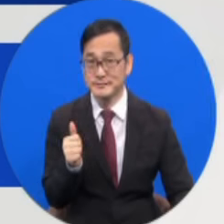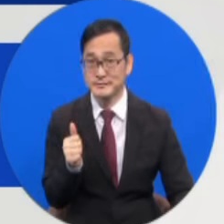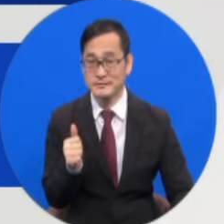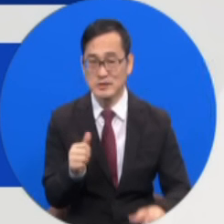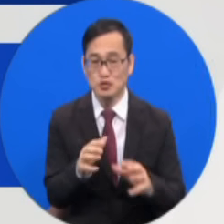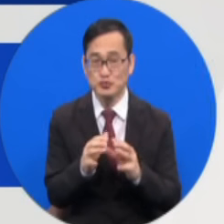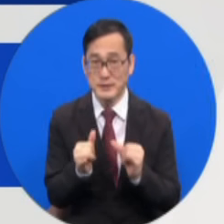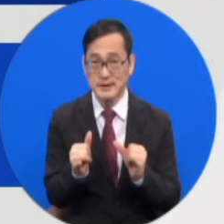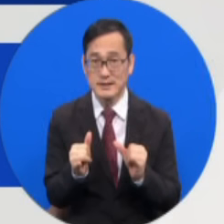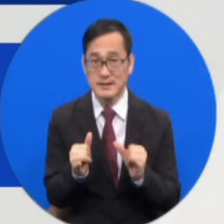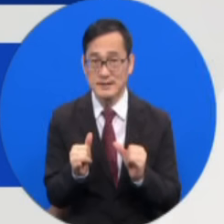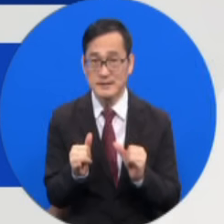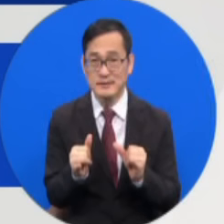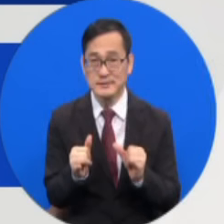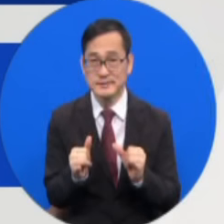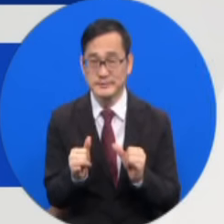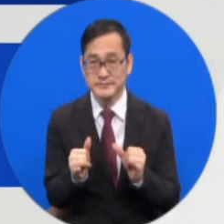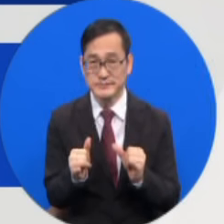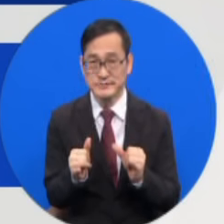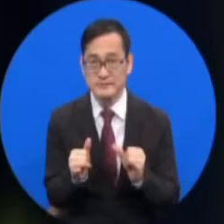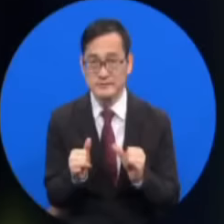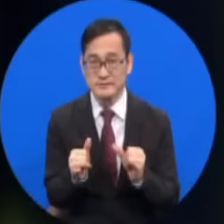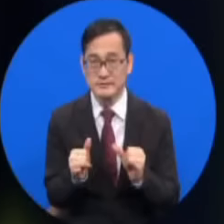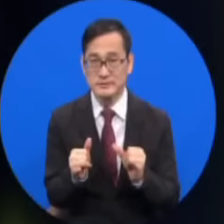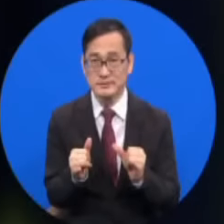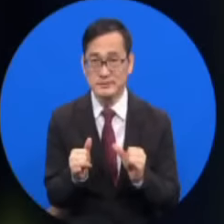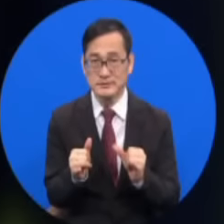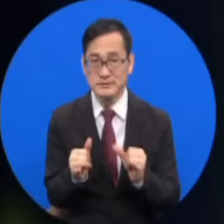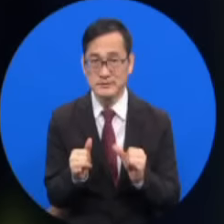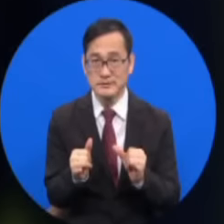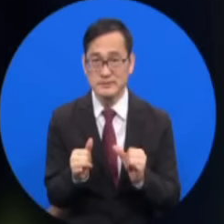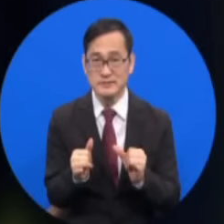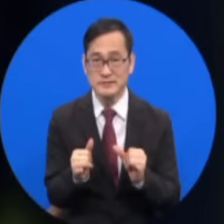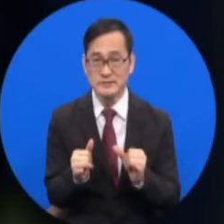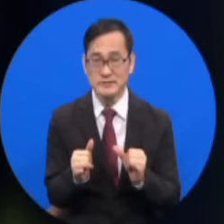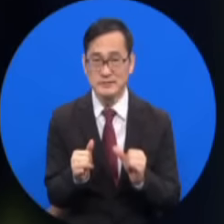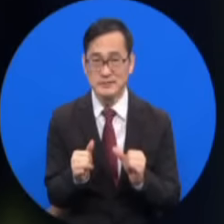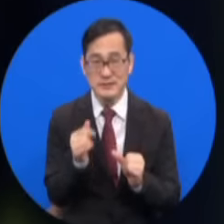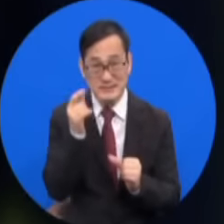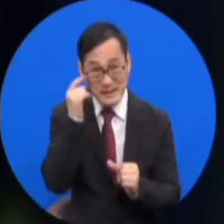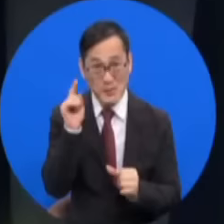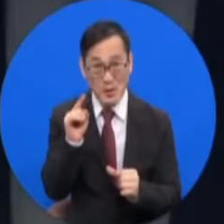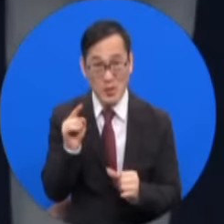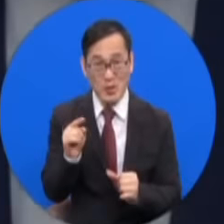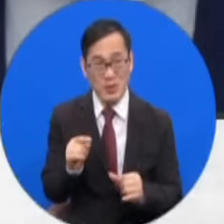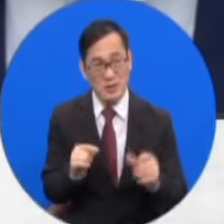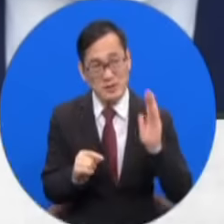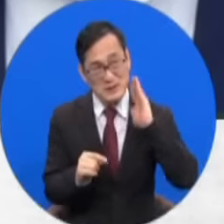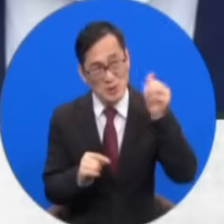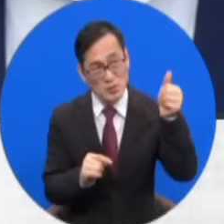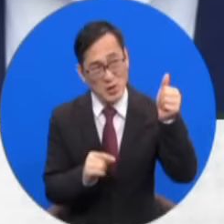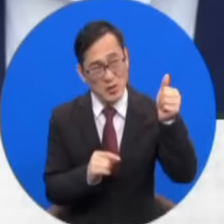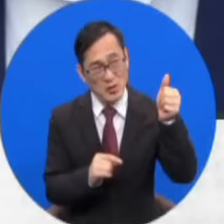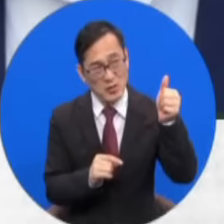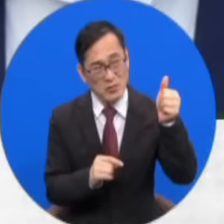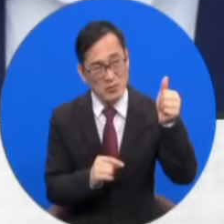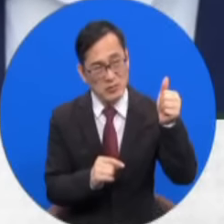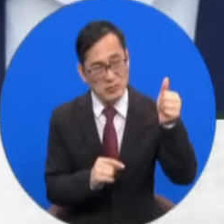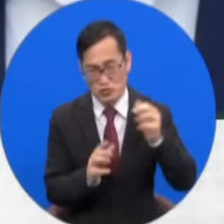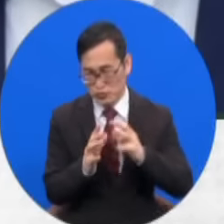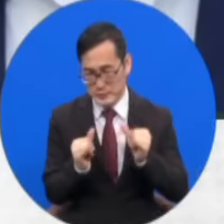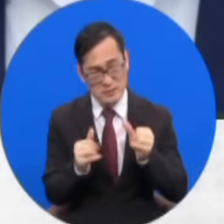민심이나 국정 상황에 대한 인식이 용산이 지금 너무나 거리감이 있다 이렇게 판단하고 있습니다